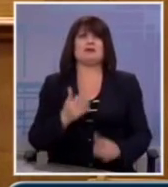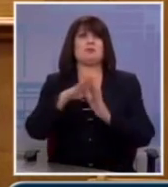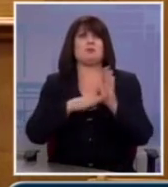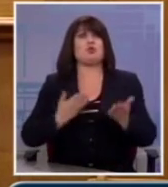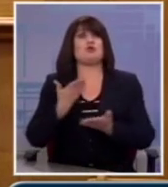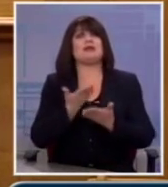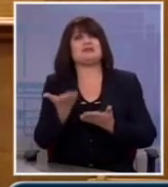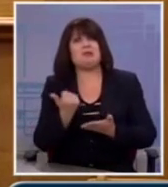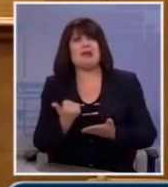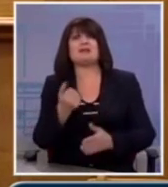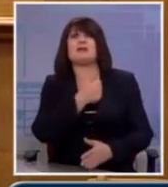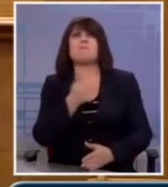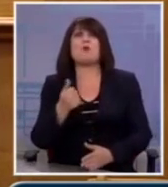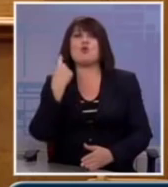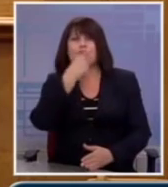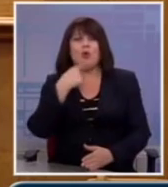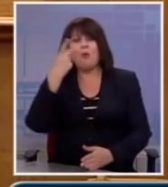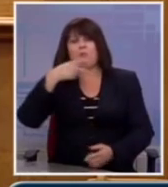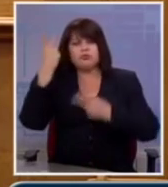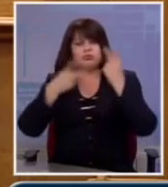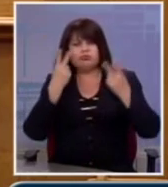προτάσεις, γιατί μόνο αυτοσχεδιάζετε.